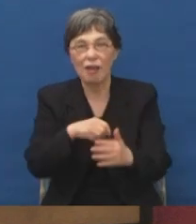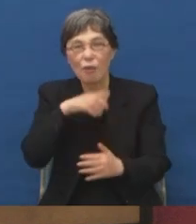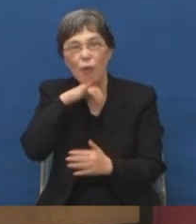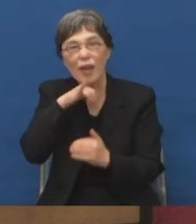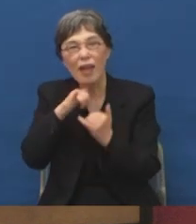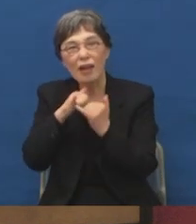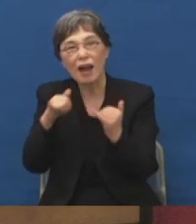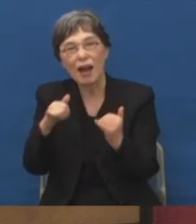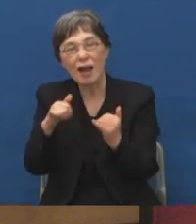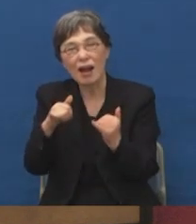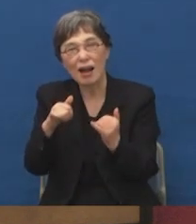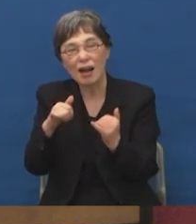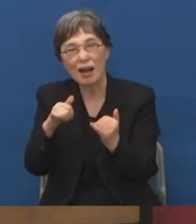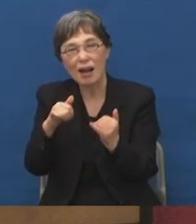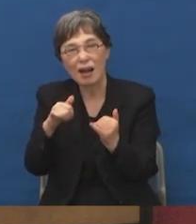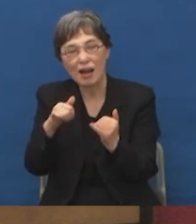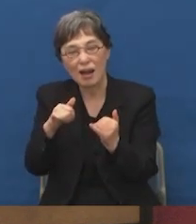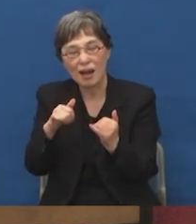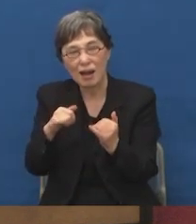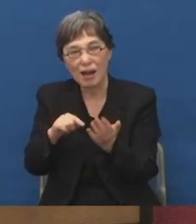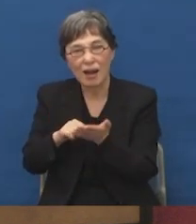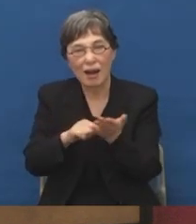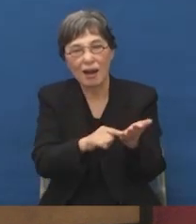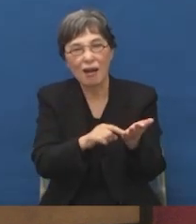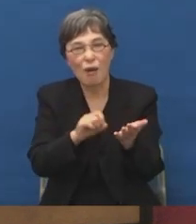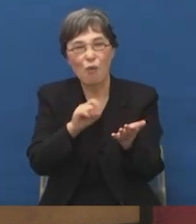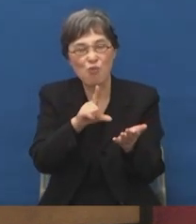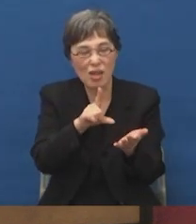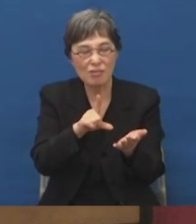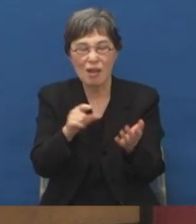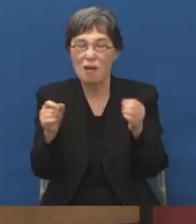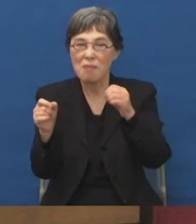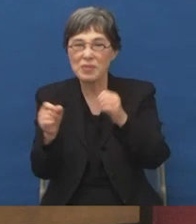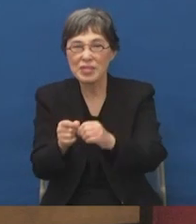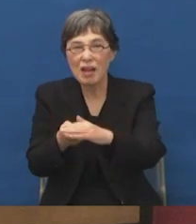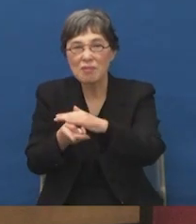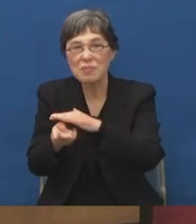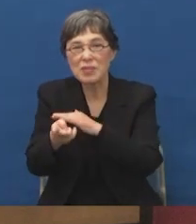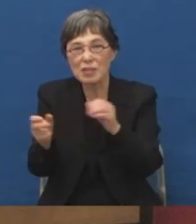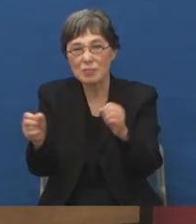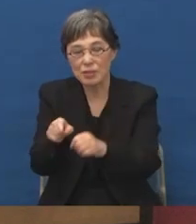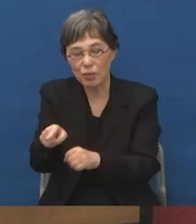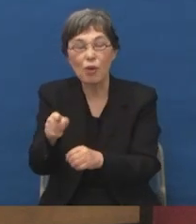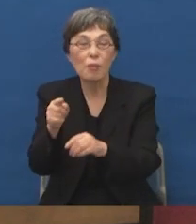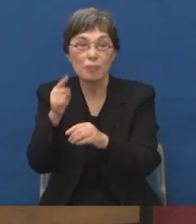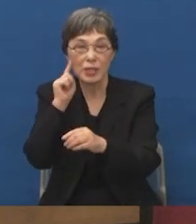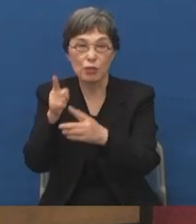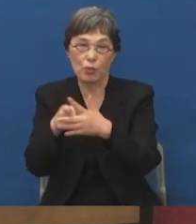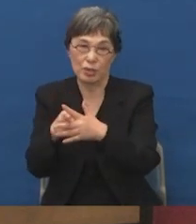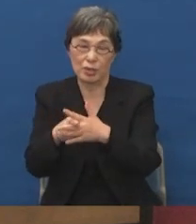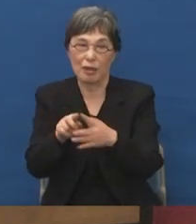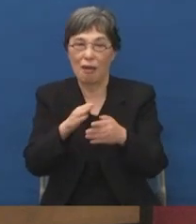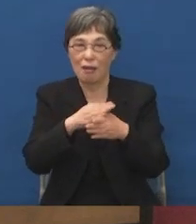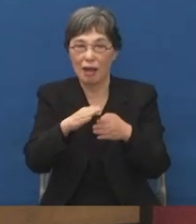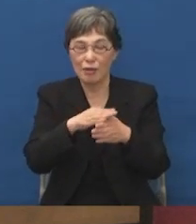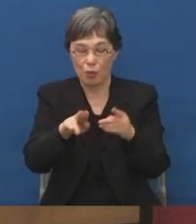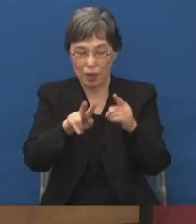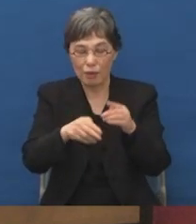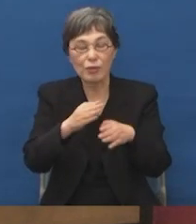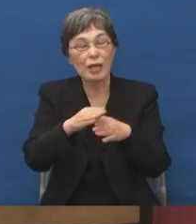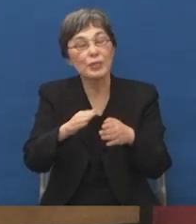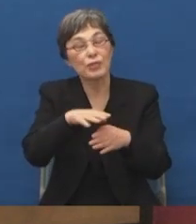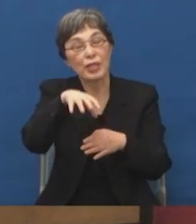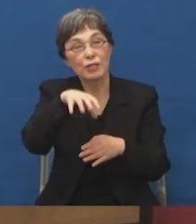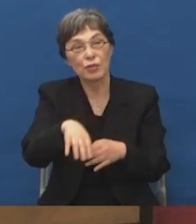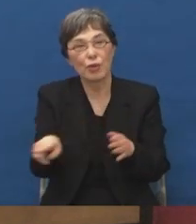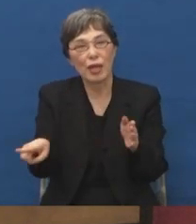い需要増加が見込まれる老人短期入所施設の今後の見通し、介護サービス施設におけるこ